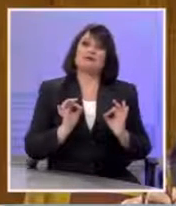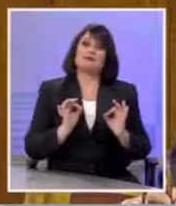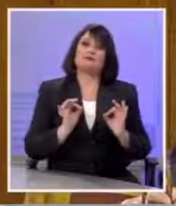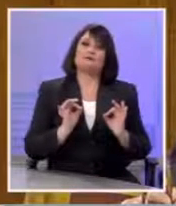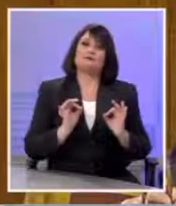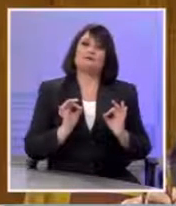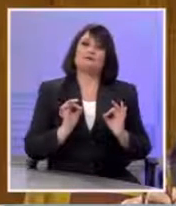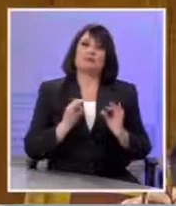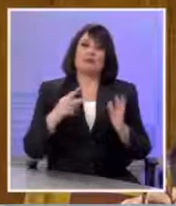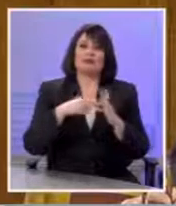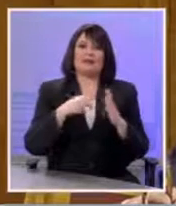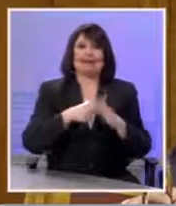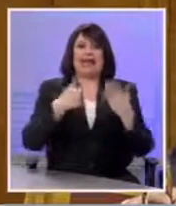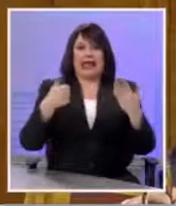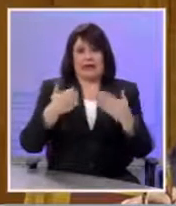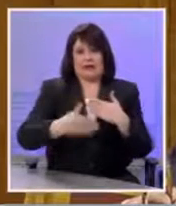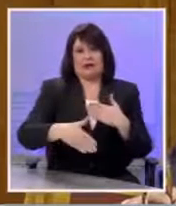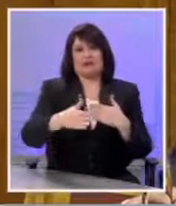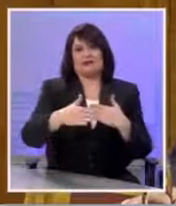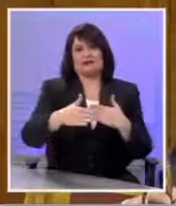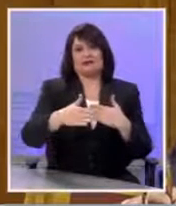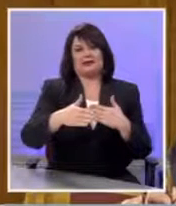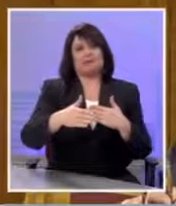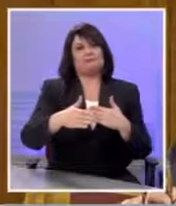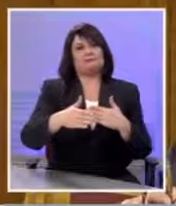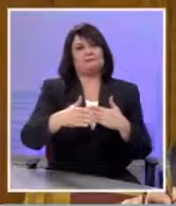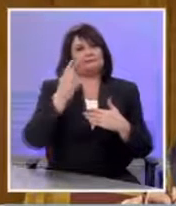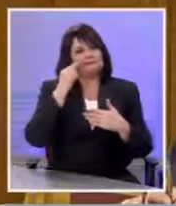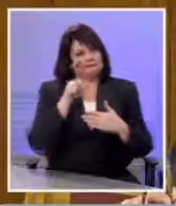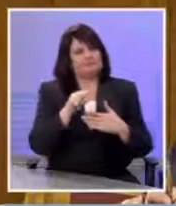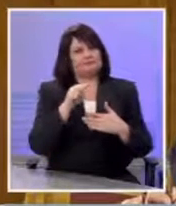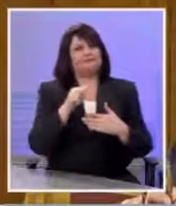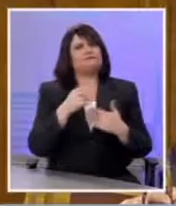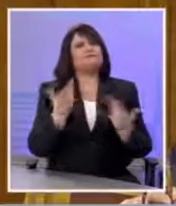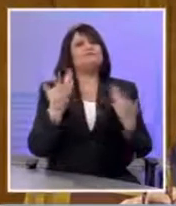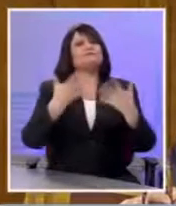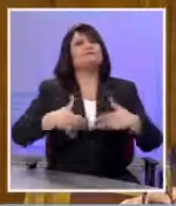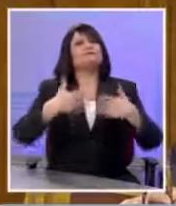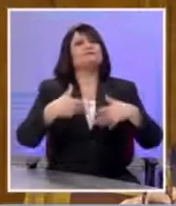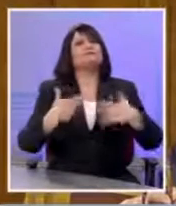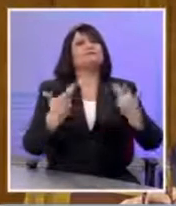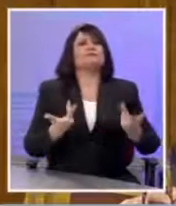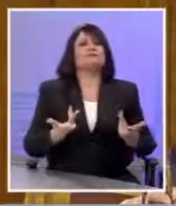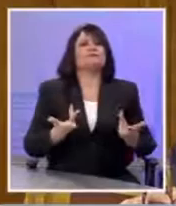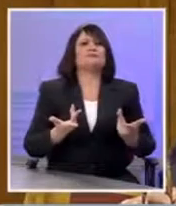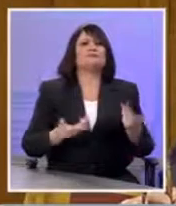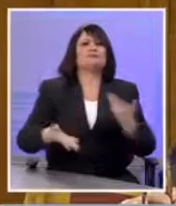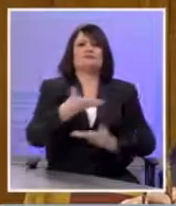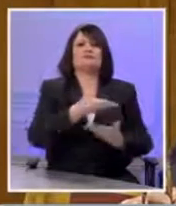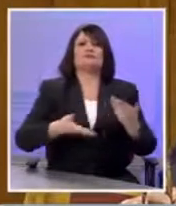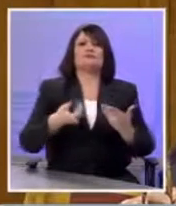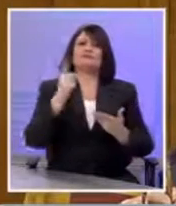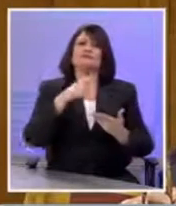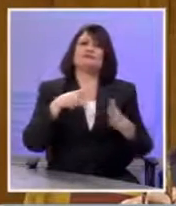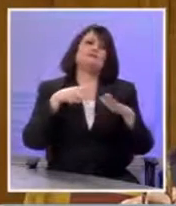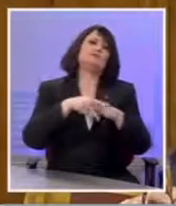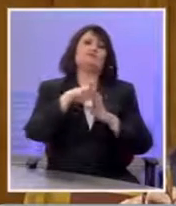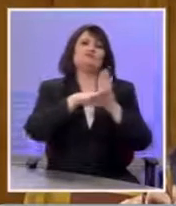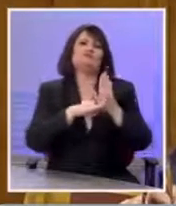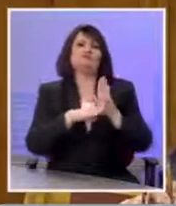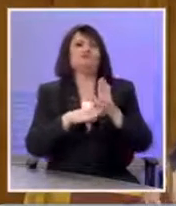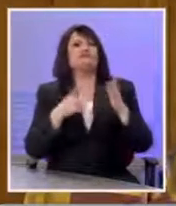του 2016 θα γίνει ορατό και λειτουργούν το εναλλακτικό χρηματοπιστωτικό σύστημα,